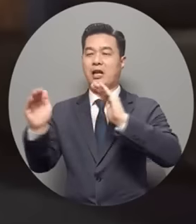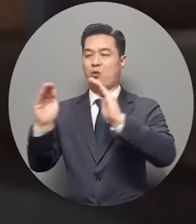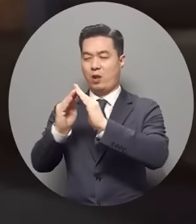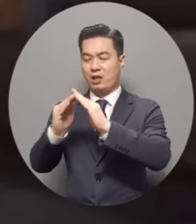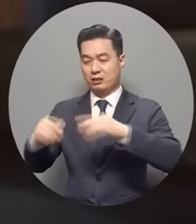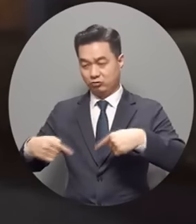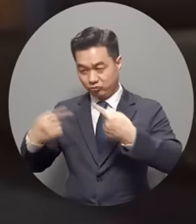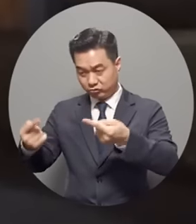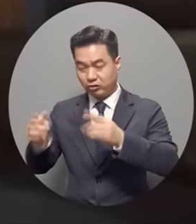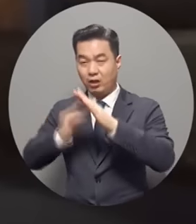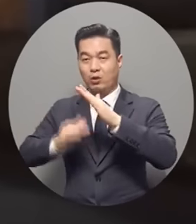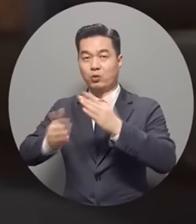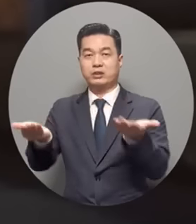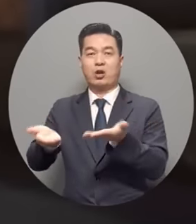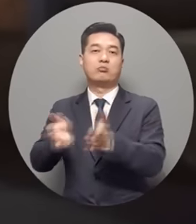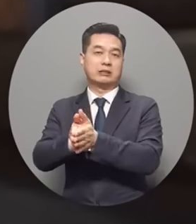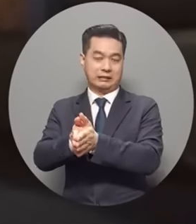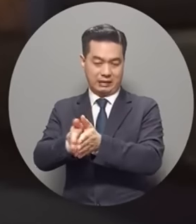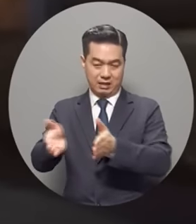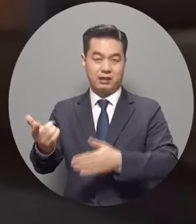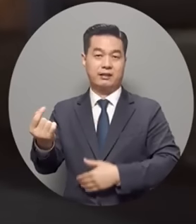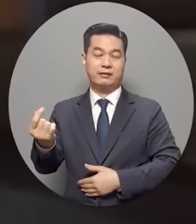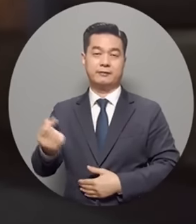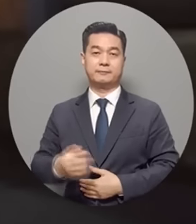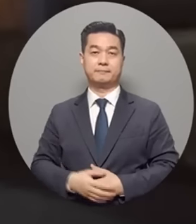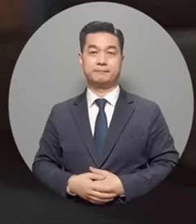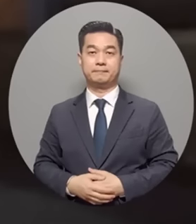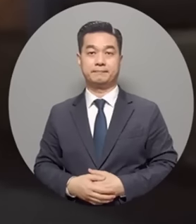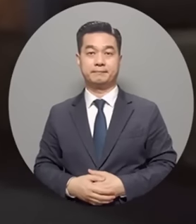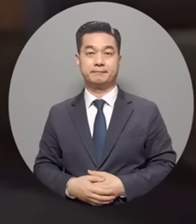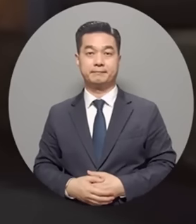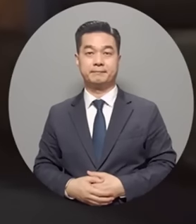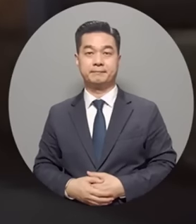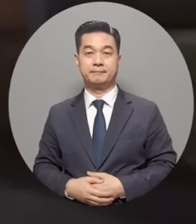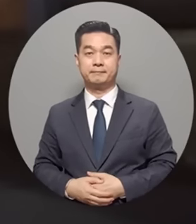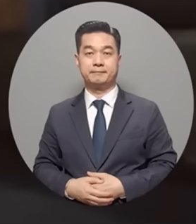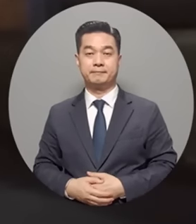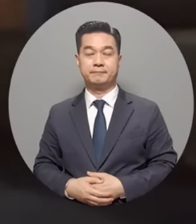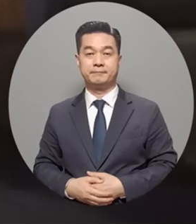업무를 시작할 것으로 보입니다. 지금까지 호주 대사관에서 MBC 뉴스 윤상문입니다.